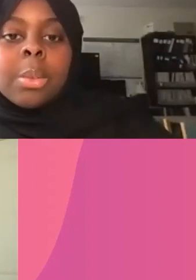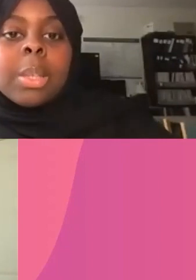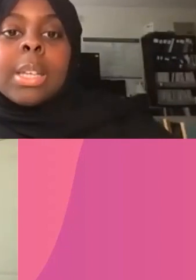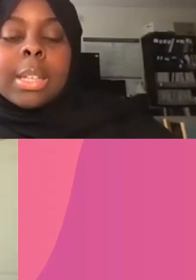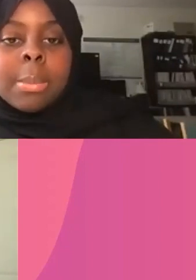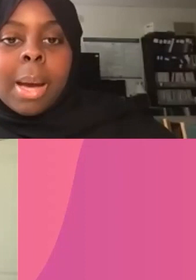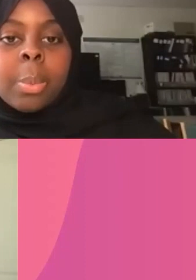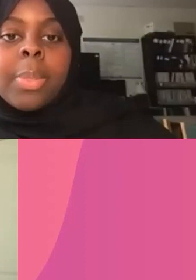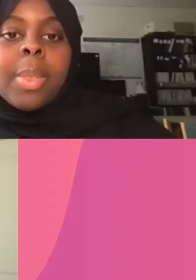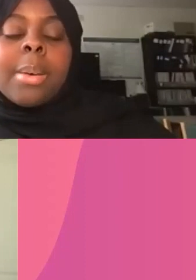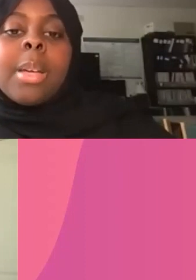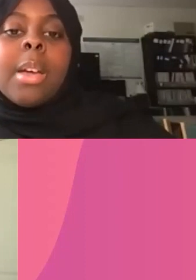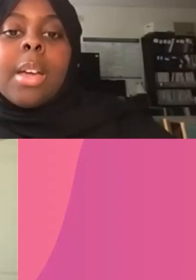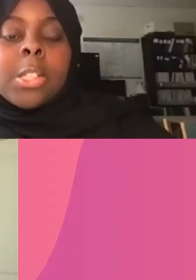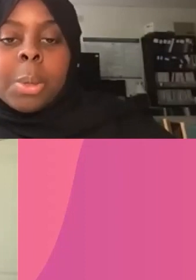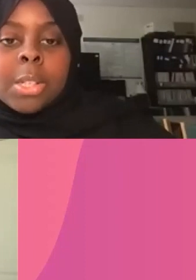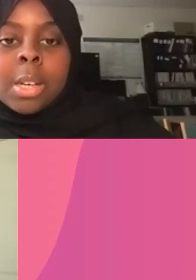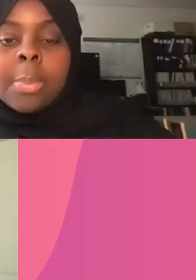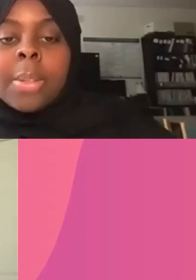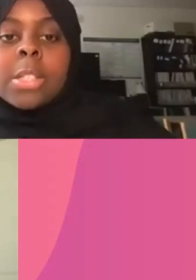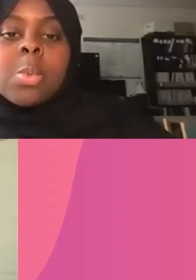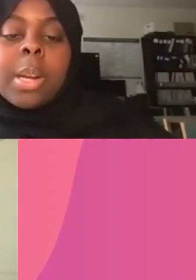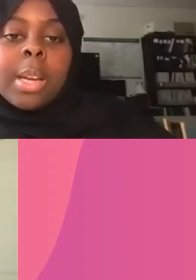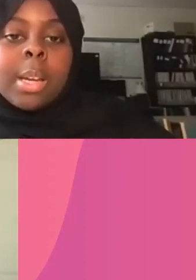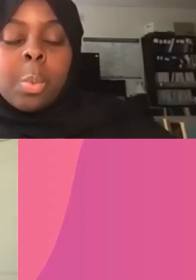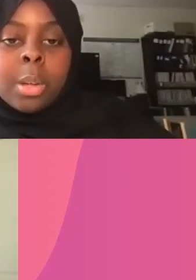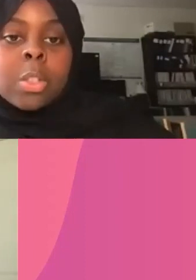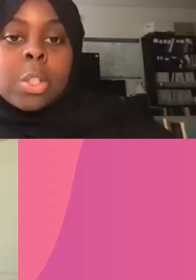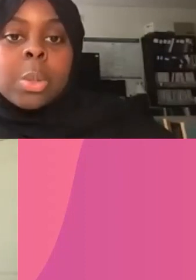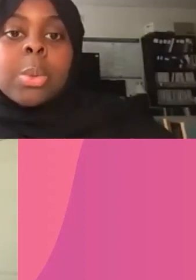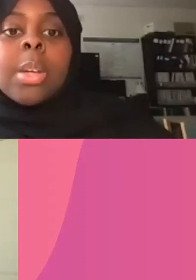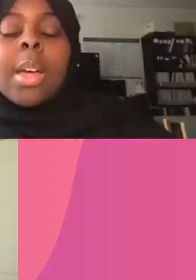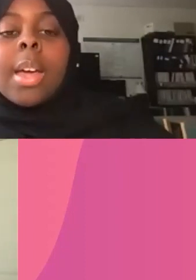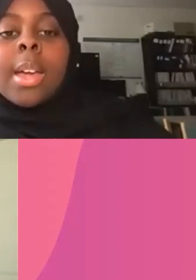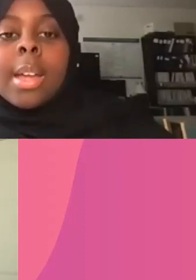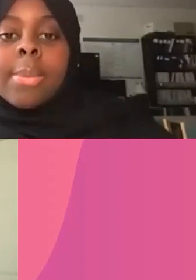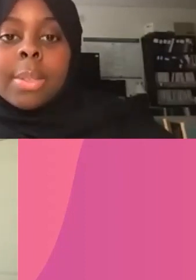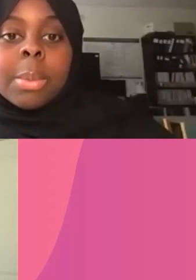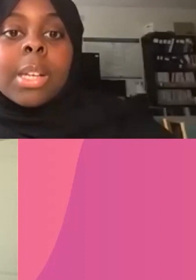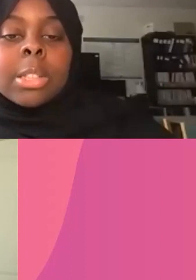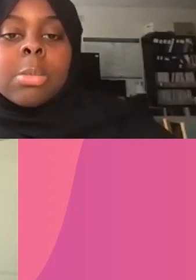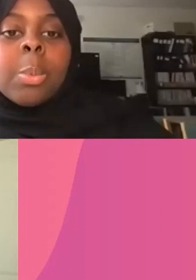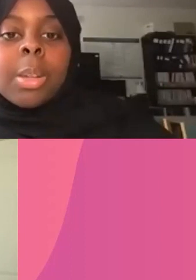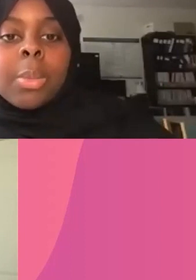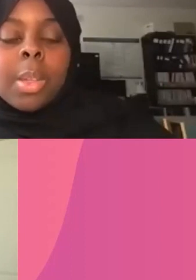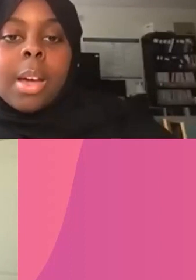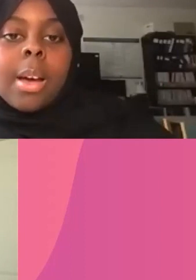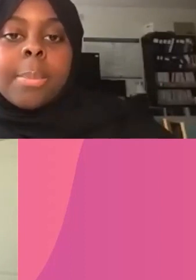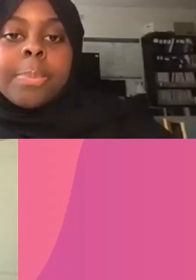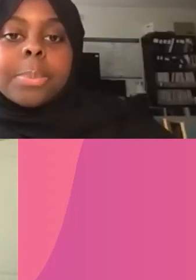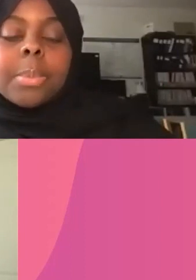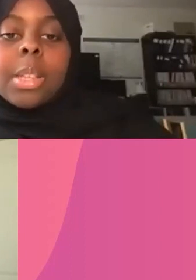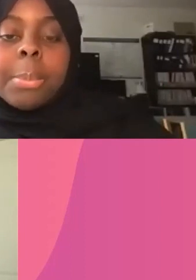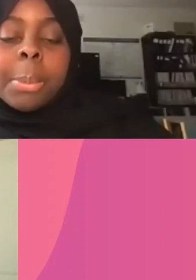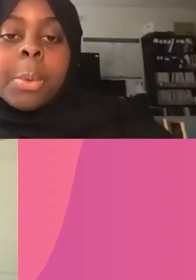venu le temps de mener cette étude, en gros, j'ai pu reprendre contact avec les participants, leur expliquer ce que